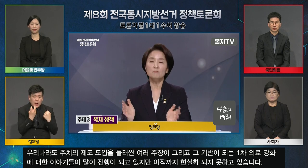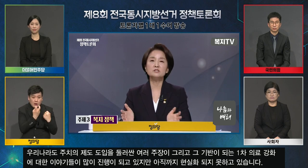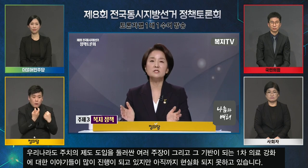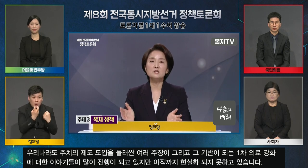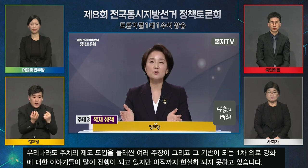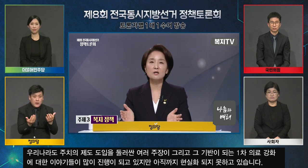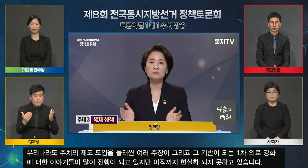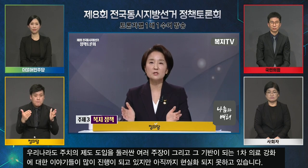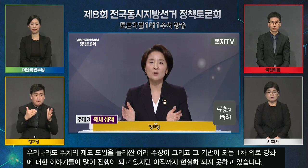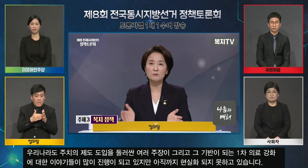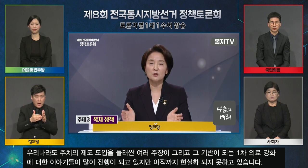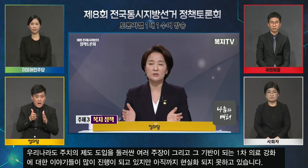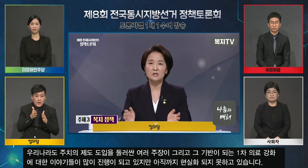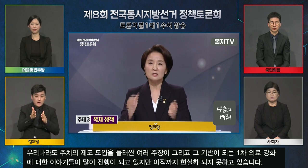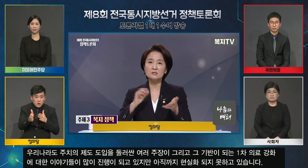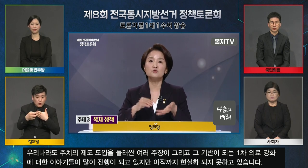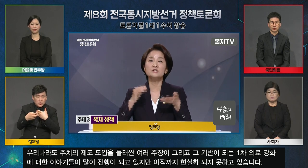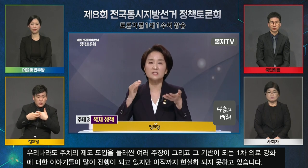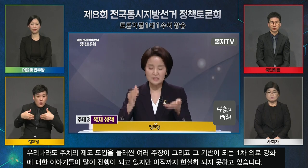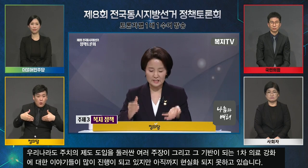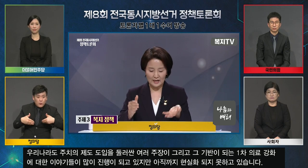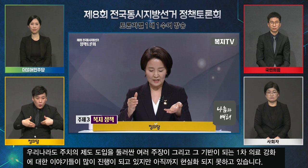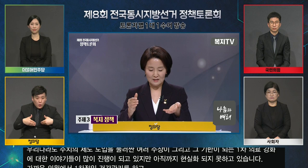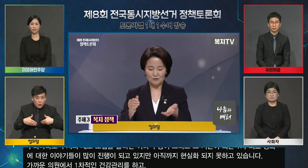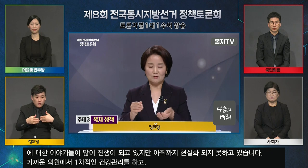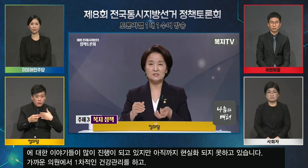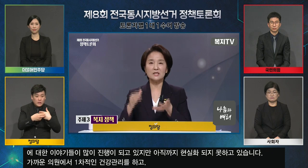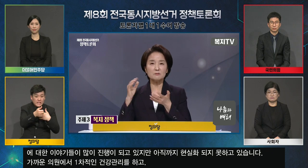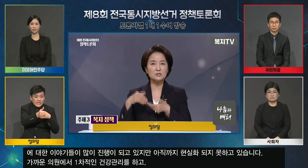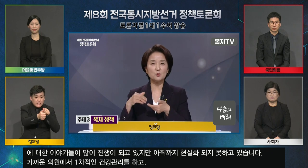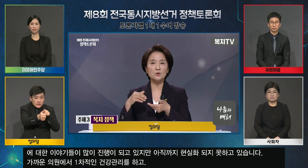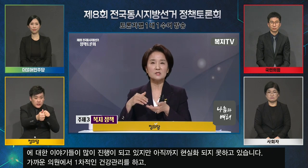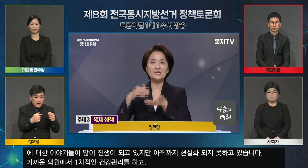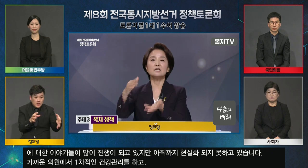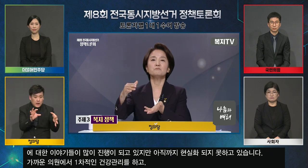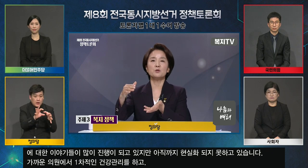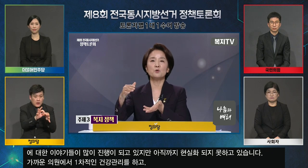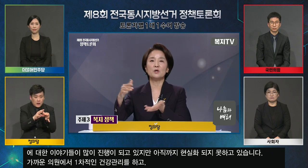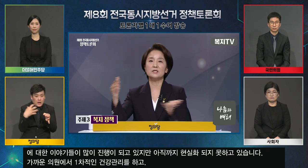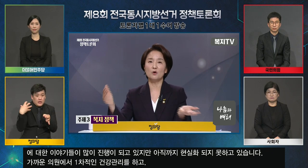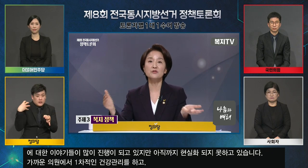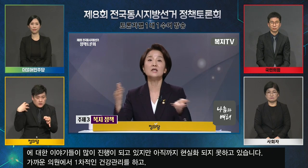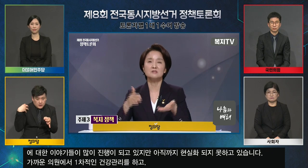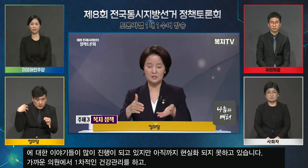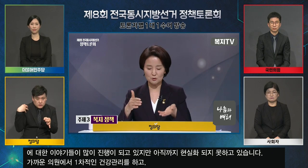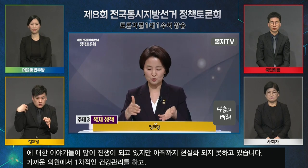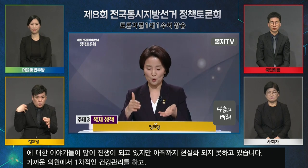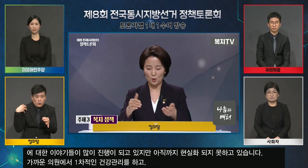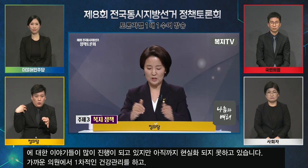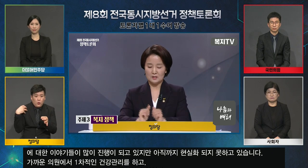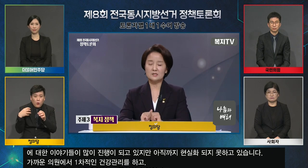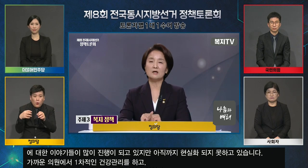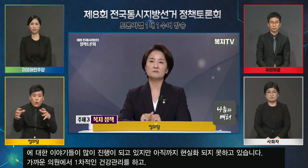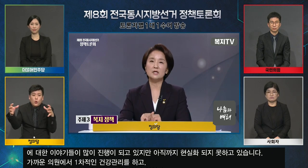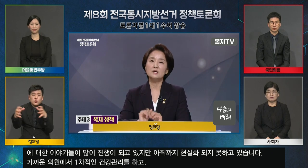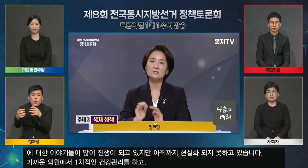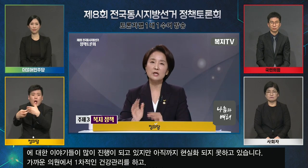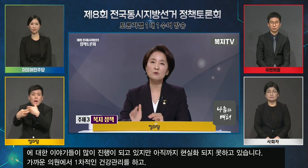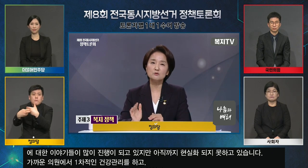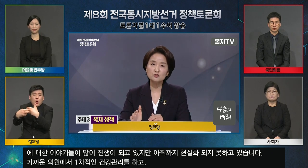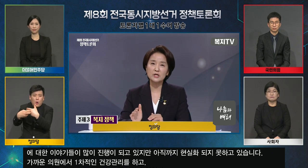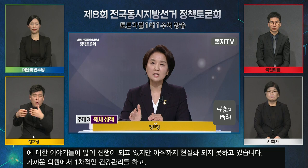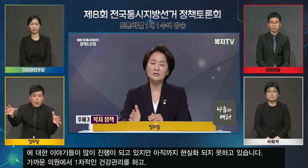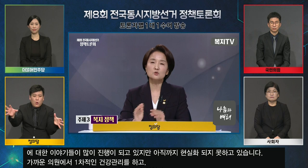전문 진료가 필요하면 그 주치의가 책임지고 상급병원과 연계를 시켜주고 그다음에